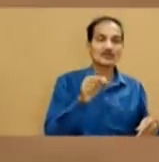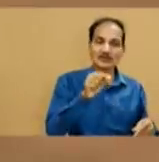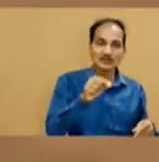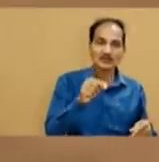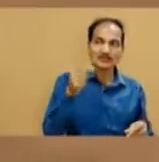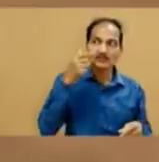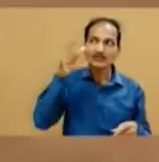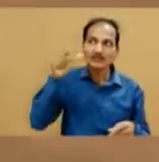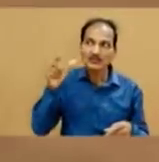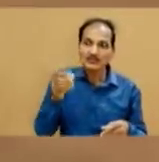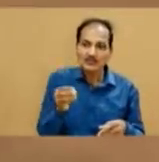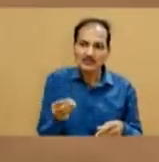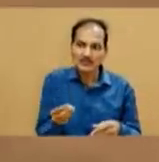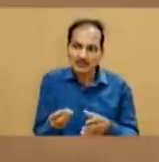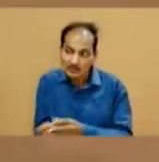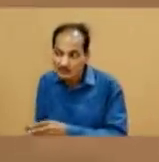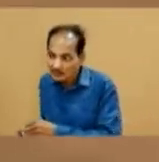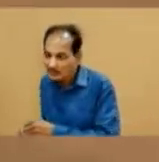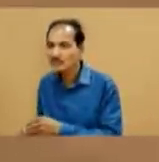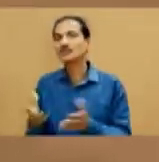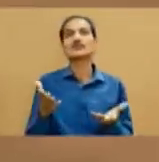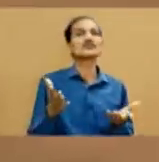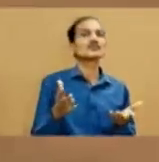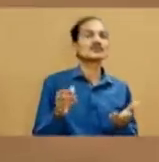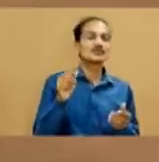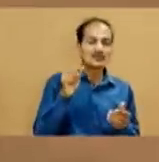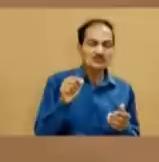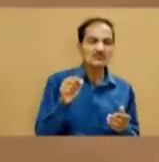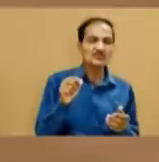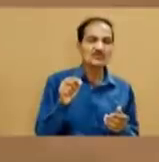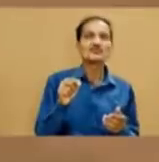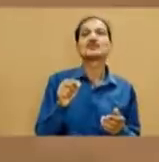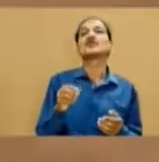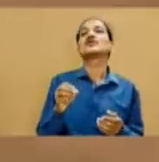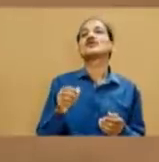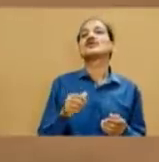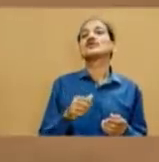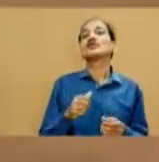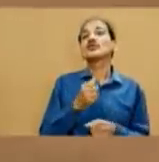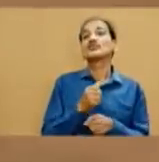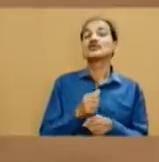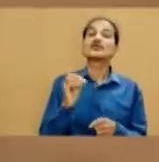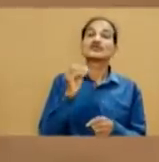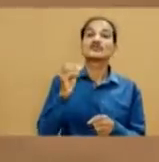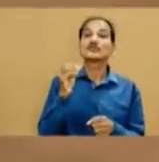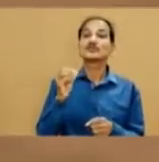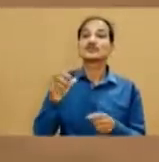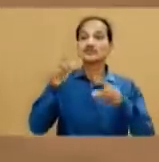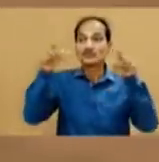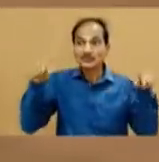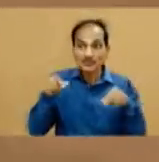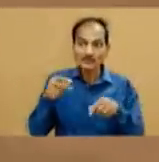करके ब्लैक मार्केटिंग करार चेष्टा कर आमर ऑफिसर माने फील्ड रे जाके पूरा वेरिफिकेशन कर